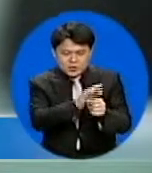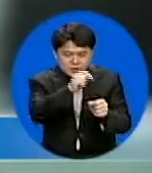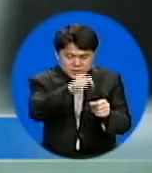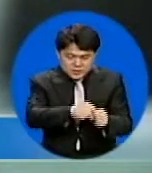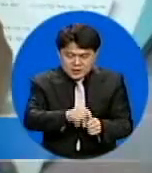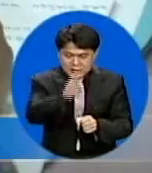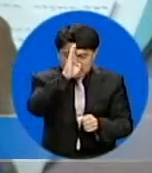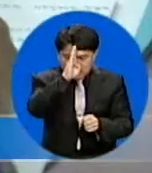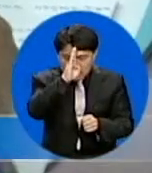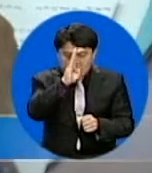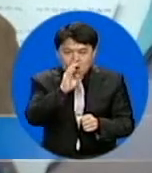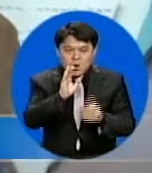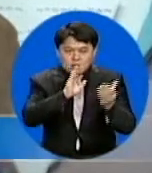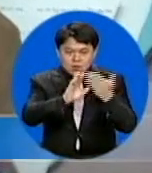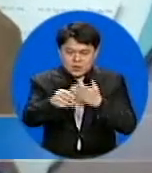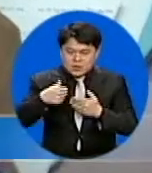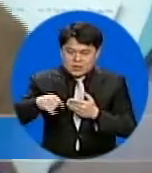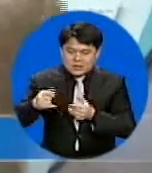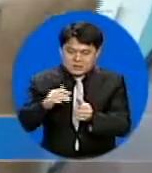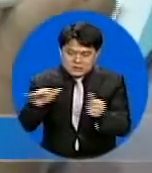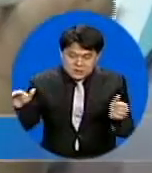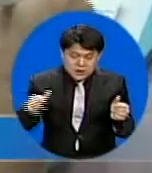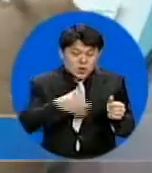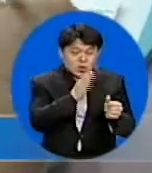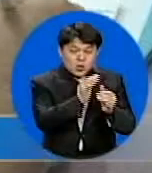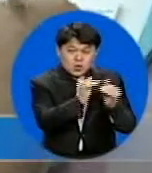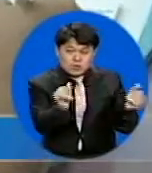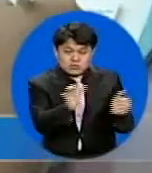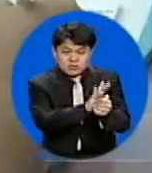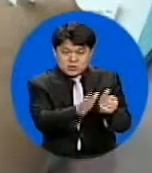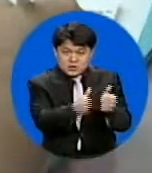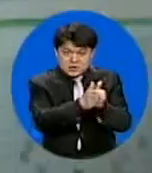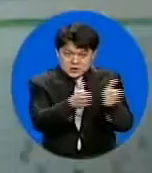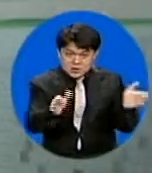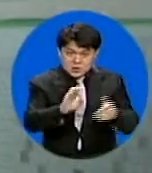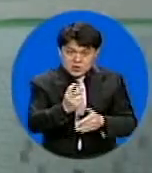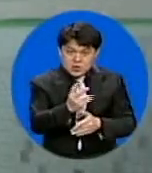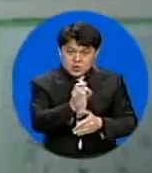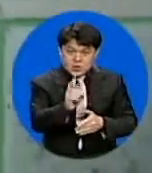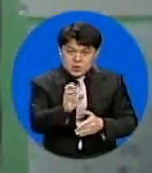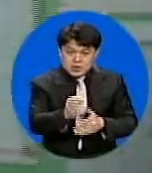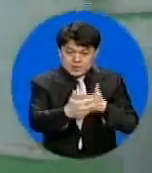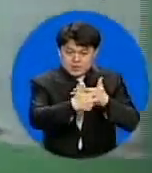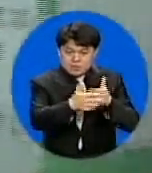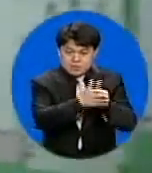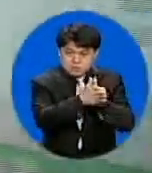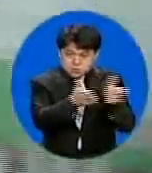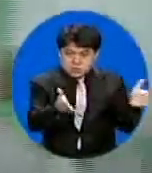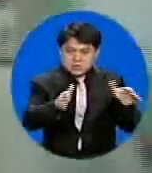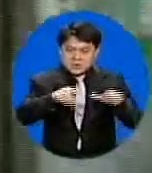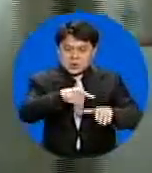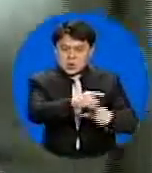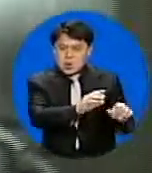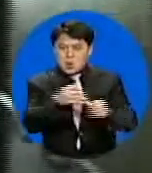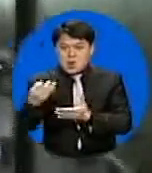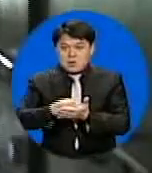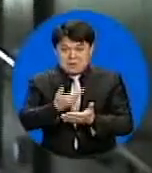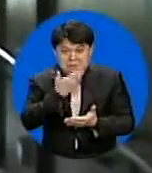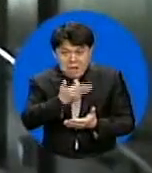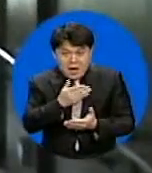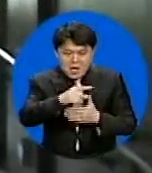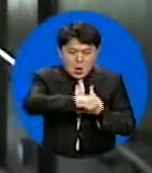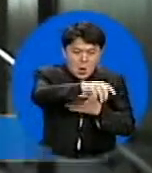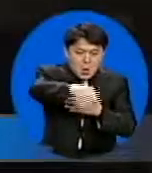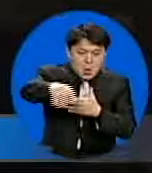외면받은 노인들을 모셔 돌보며 시작한 것이 요양원이었습니다. 하지만 지금은 돈이 된다 하니 지역마다